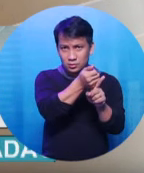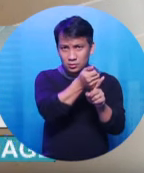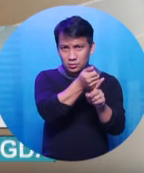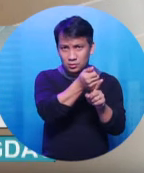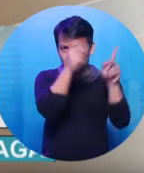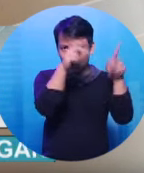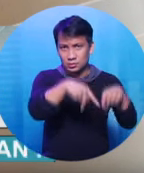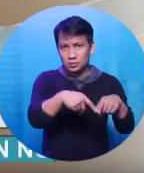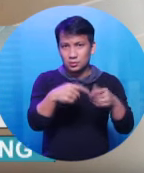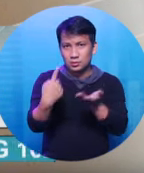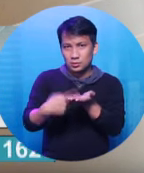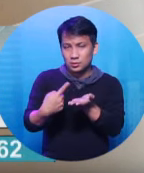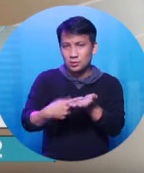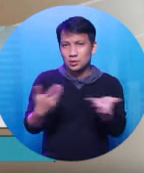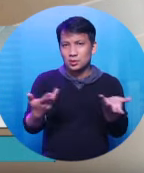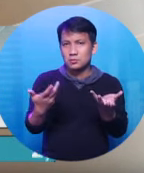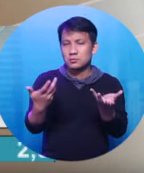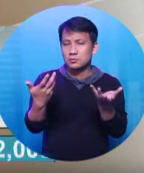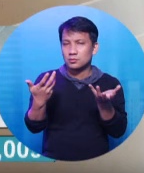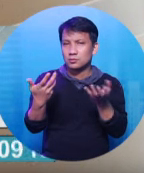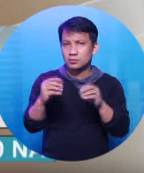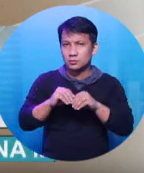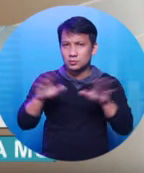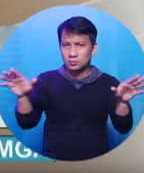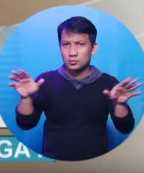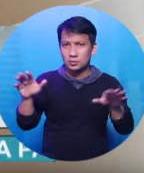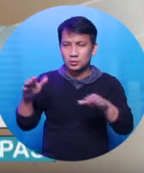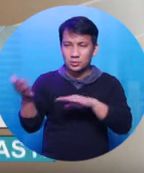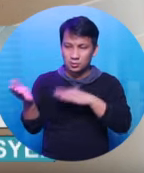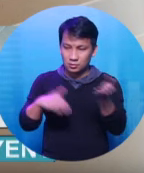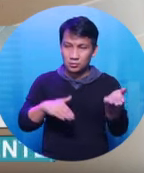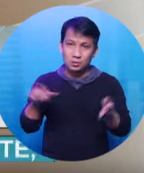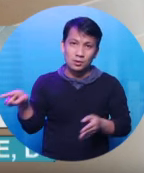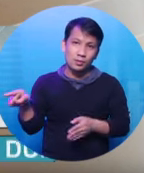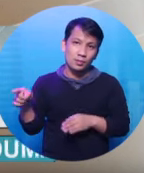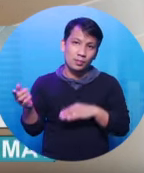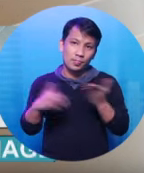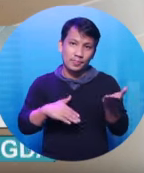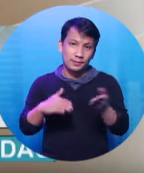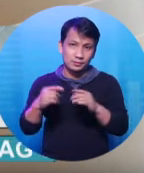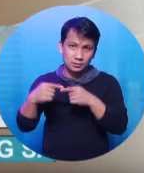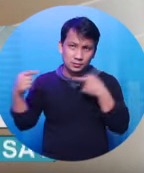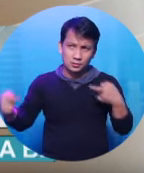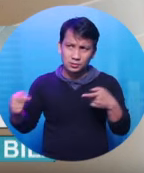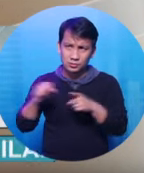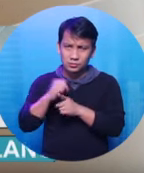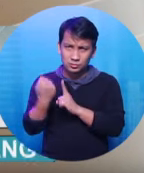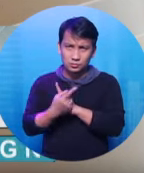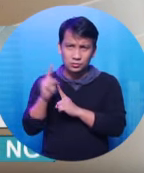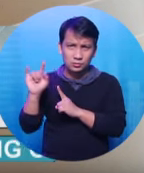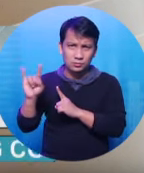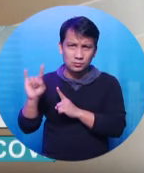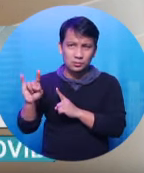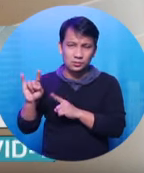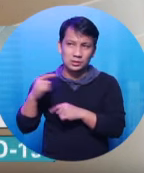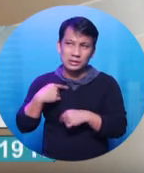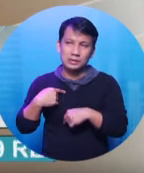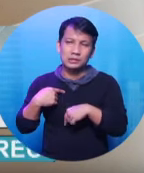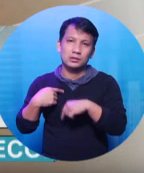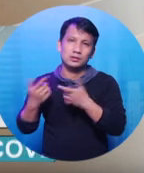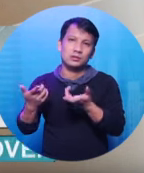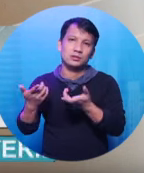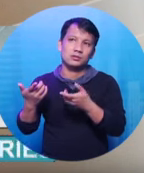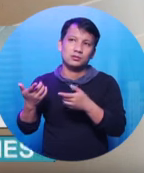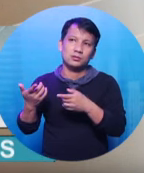ng isang argumento. So yung pagpakalat lang po na patay ang kanyang kalaban sa social media, yun lang po ang mapapatawan ng cyber